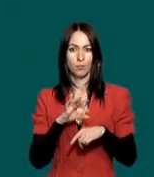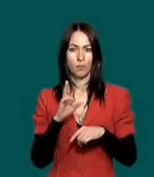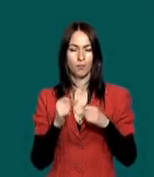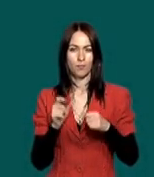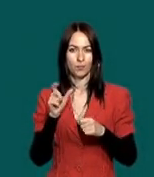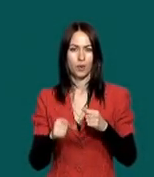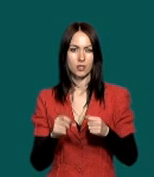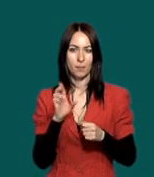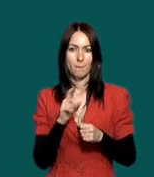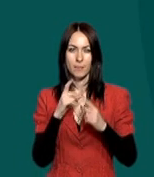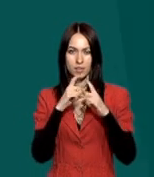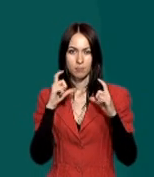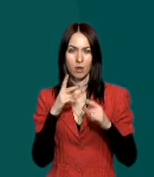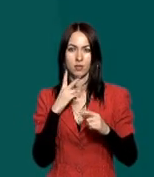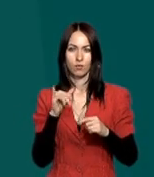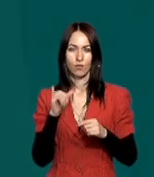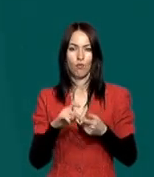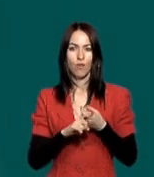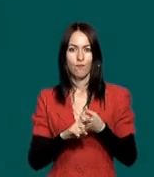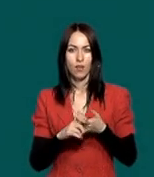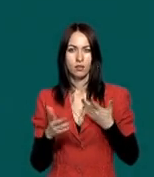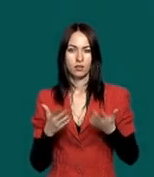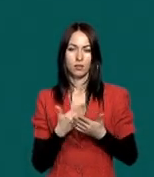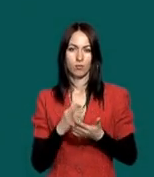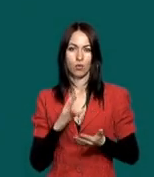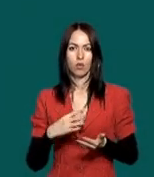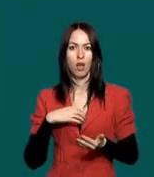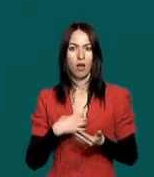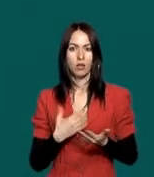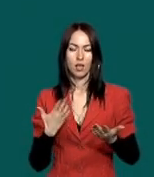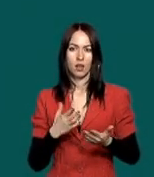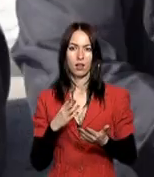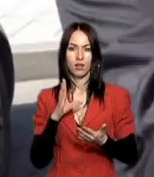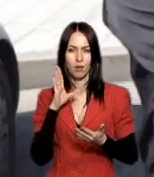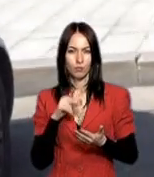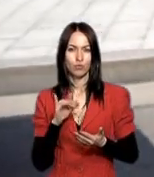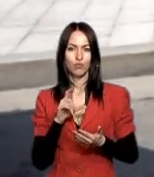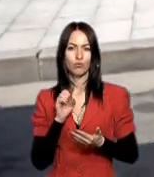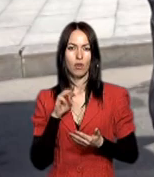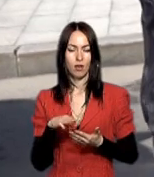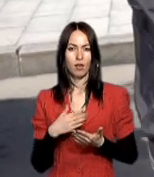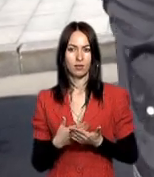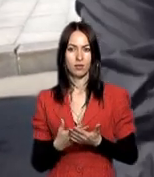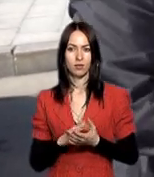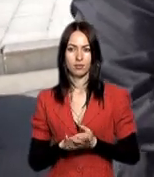у него какие-то проявления инфекции, к примеру, он кашляет или чихает.